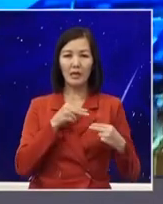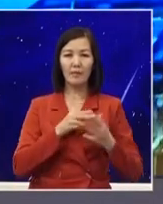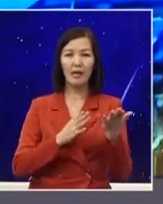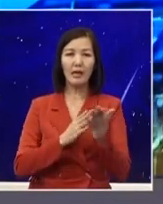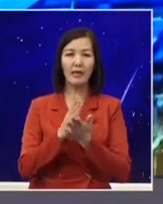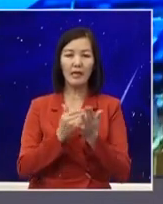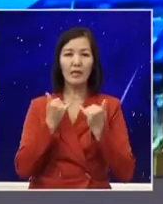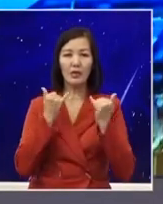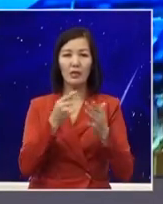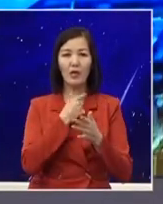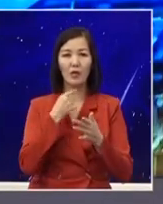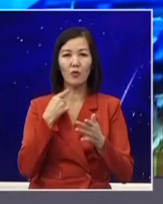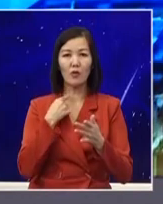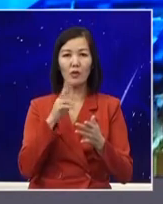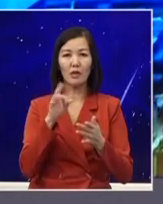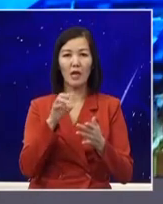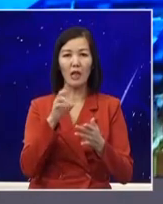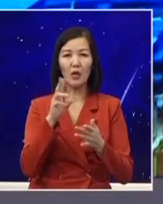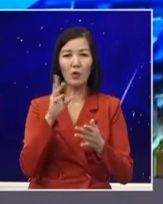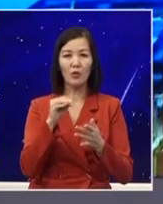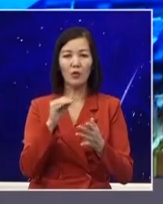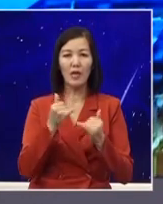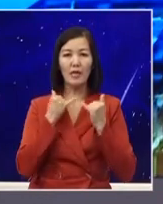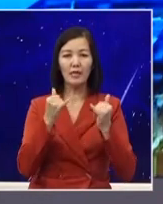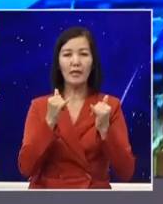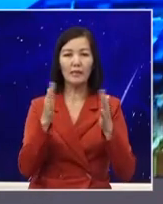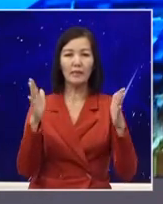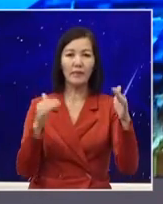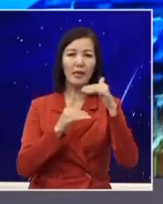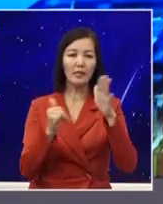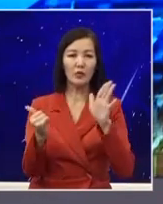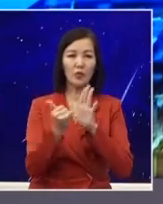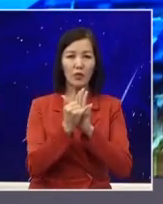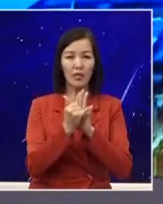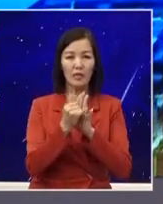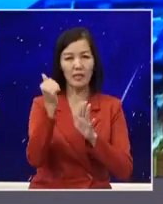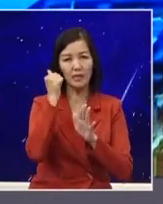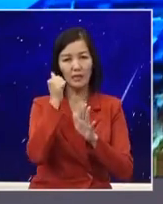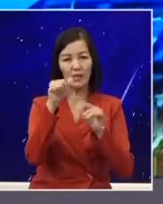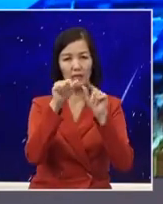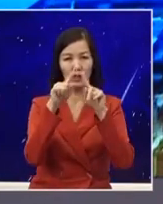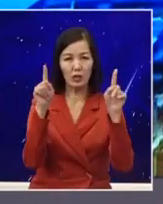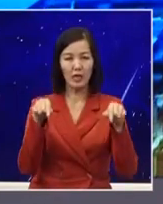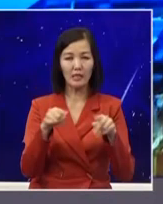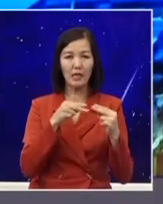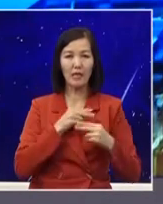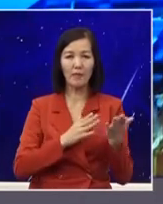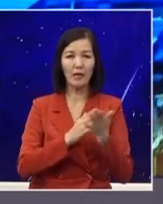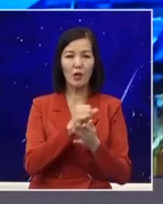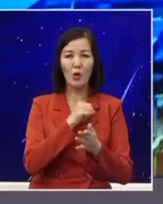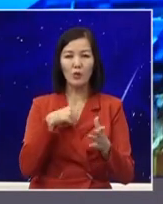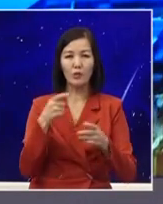Еңбек ардагеріне құрмет. Талдықорғанда Шаяхмет Қалығұлына тағзым тақтасы орнатылды. Ескерткіш тақта еңбек ардагері өзі